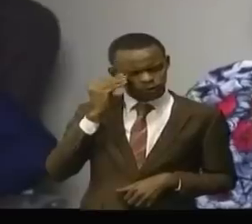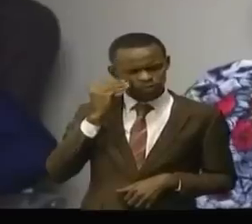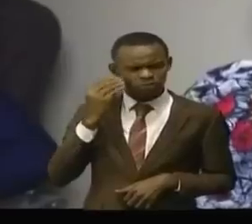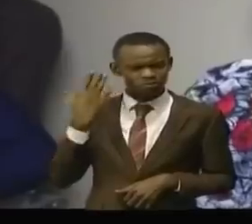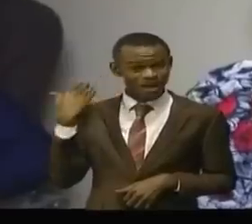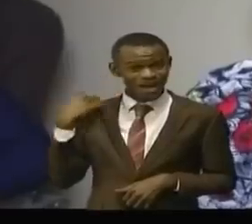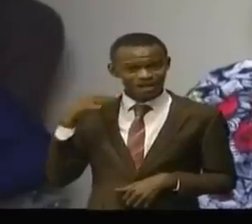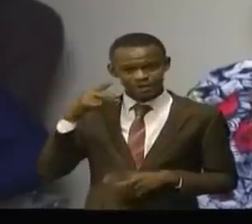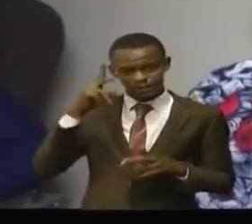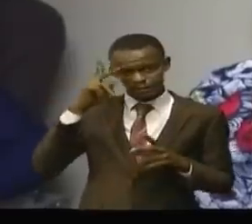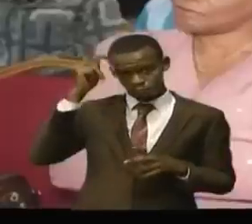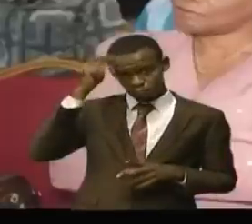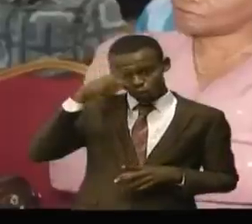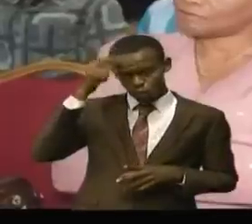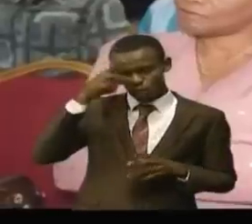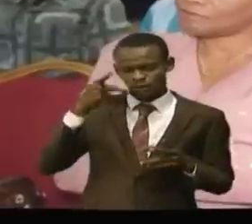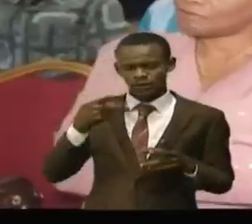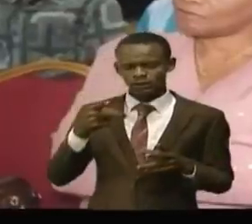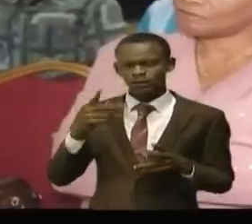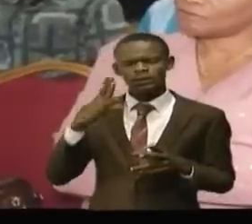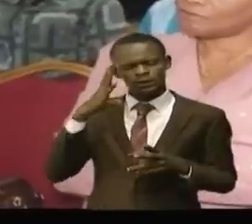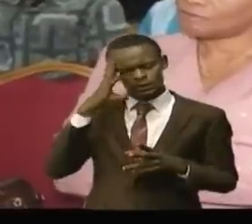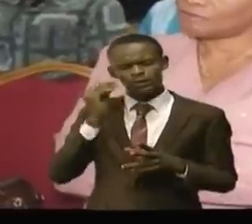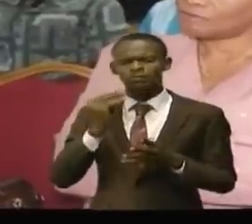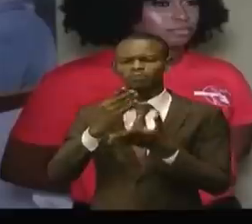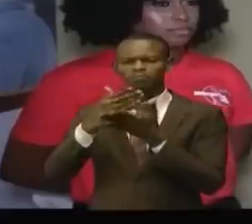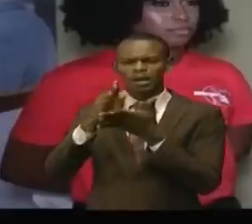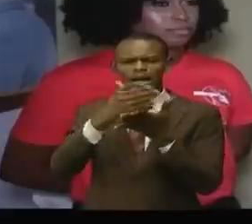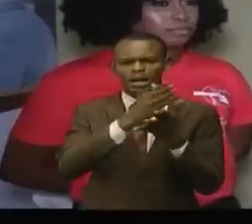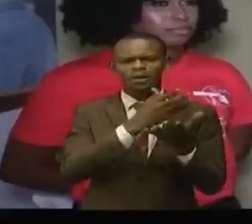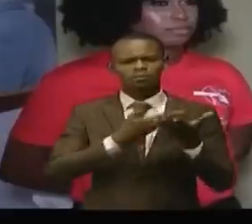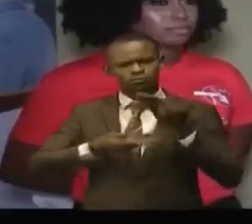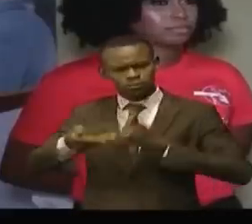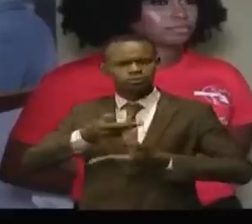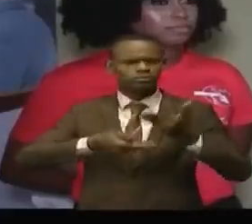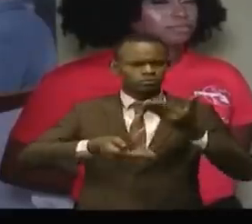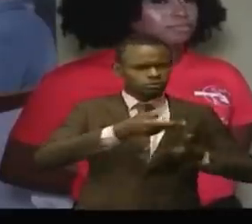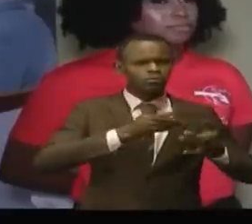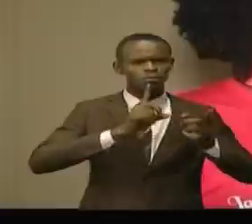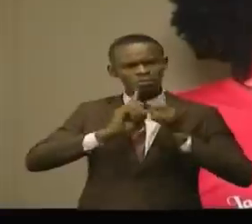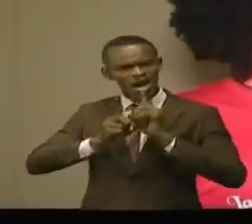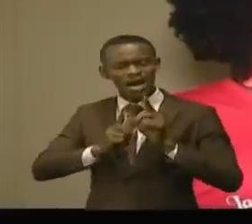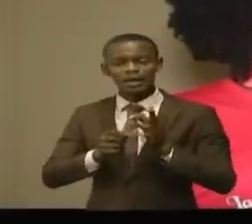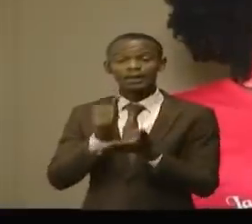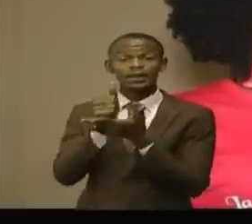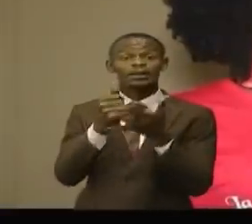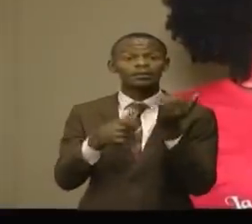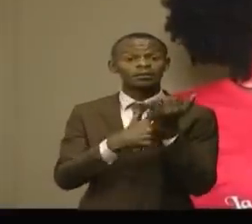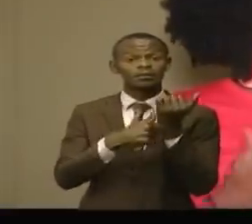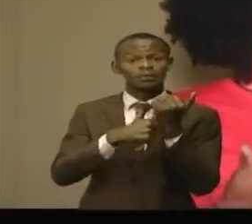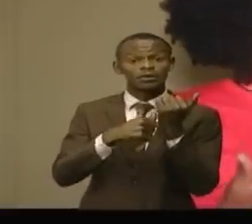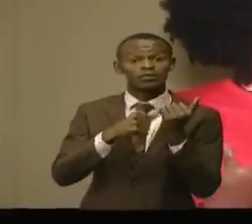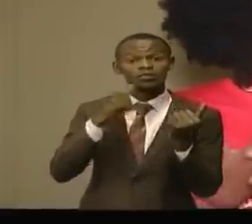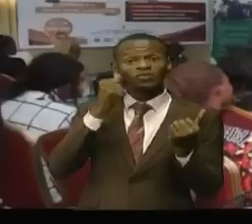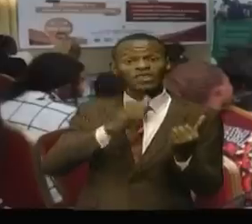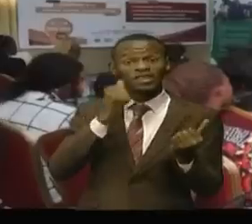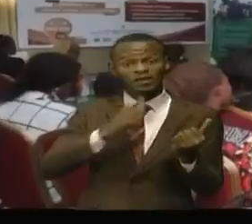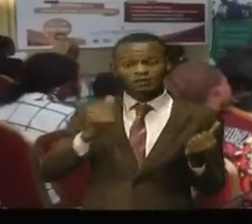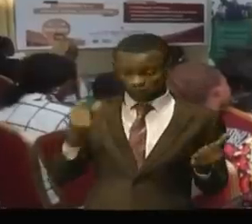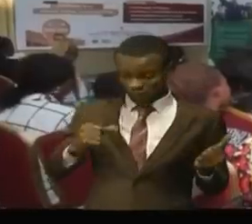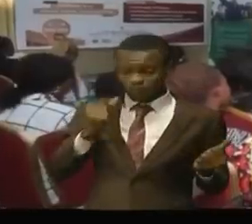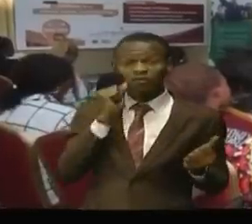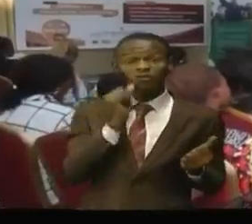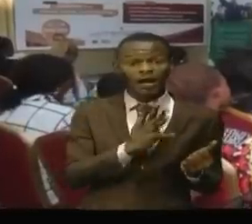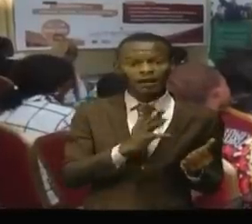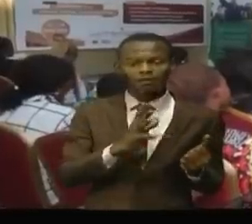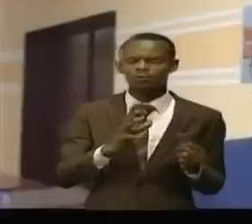politique. Elle a par ailleurs pris l'initiative d'aider la femme et la jeune fille à s'auto-prendre en charge. C'est la motivation de